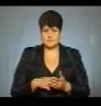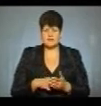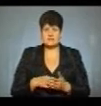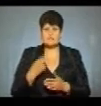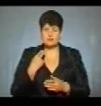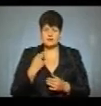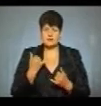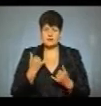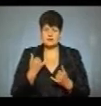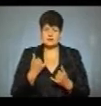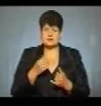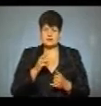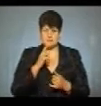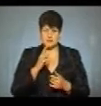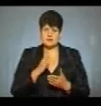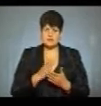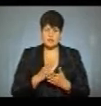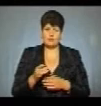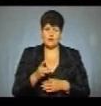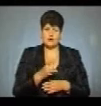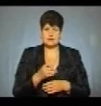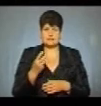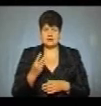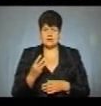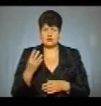заборгованість заробітної плати складає по деяких районах